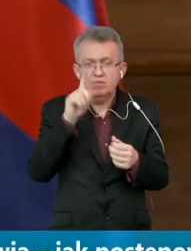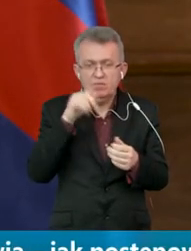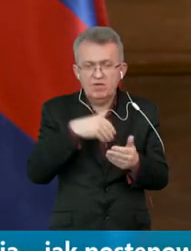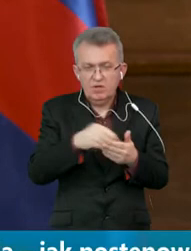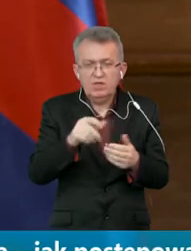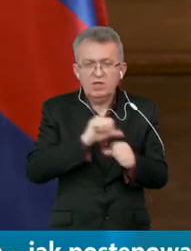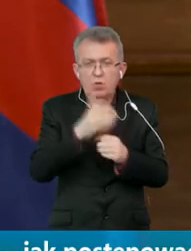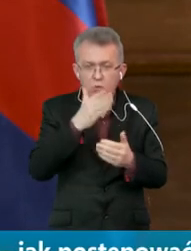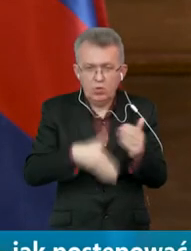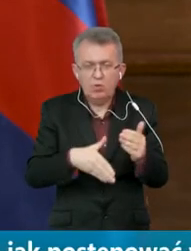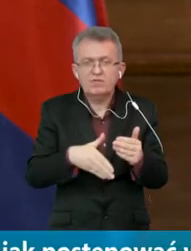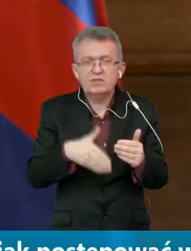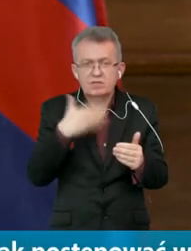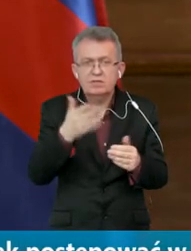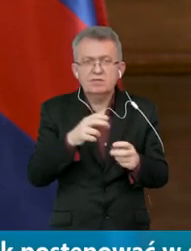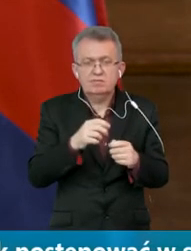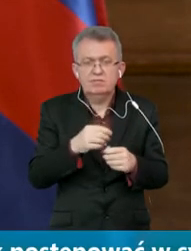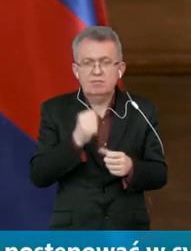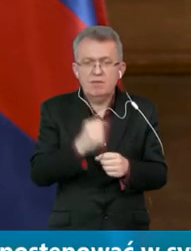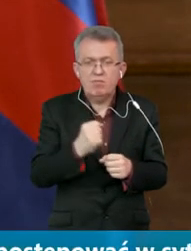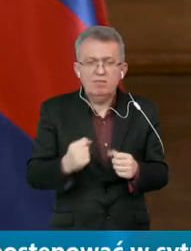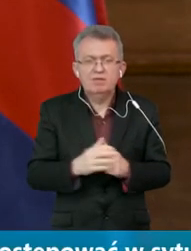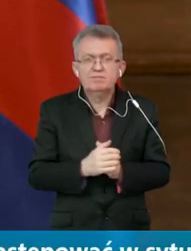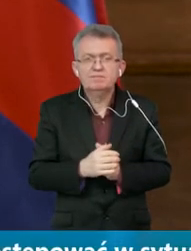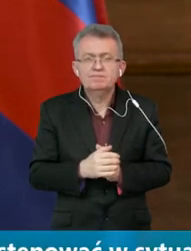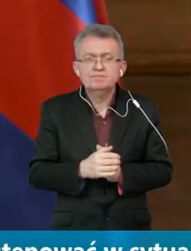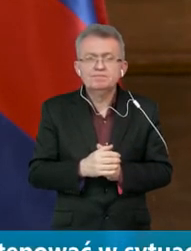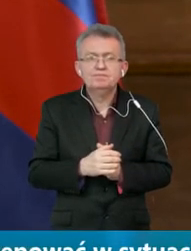korzysta z ulgowego abonamentu.